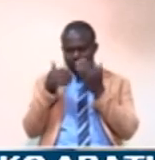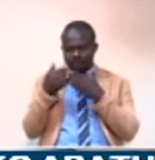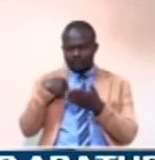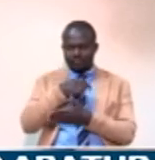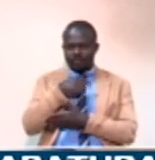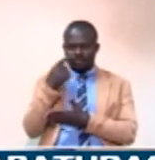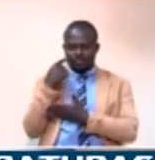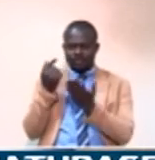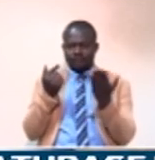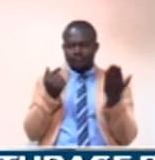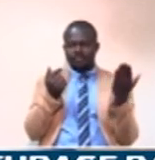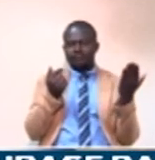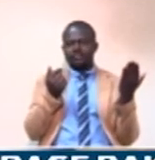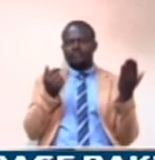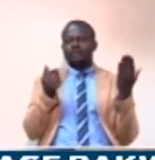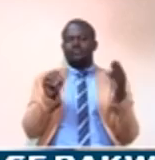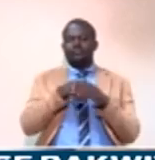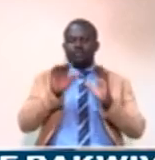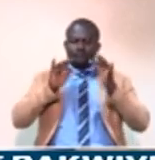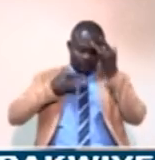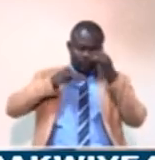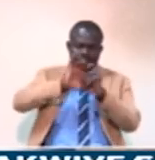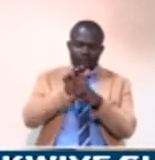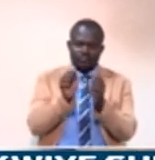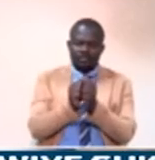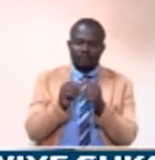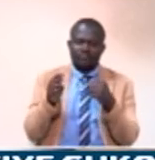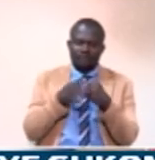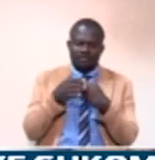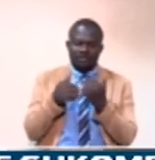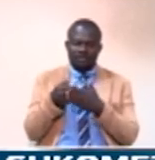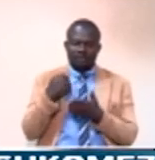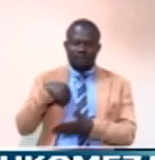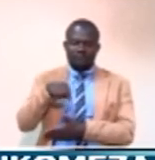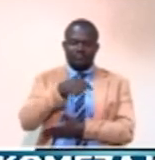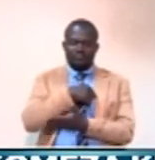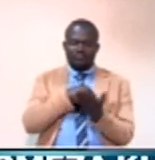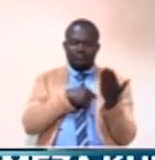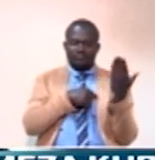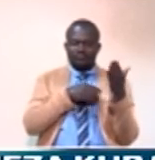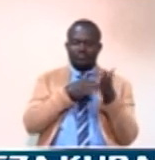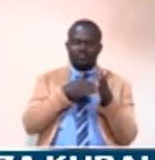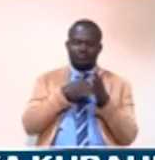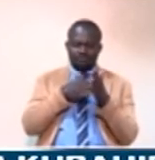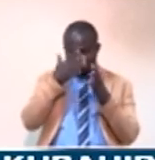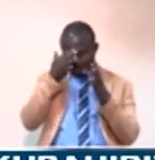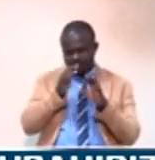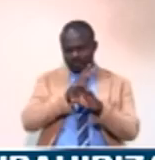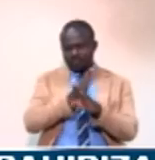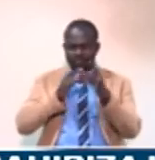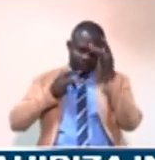bose bagikerensa amabwiriza yo kwirinda COVID-19 ko iyo myitwarire ibangamiye ingamba zo kurwanya iki